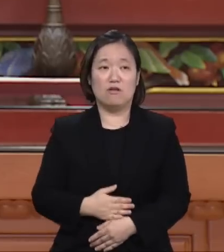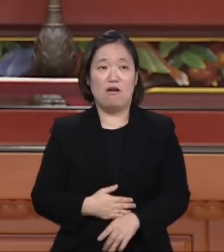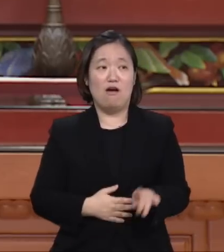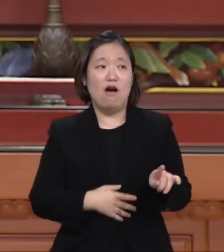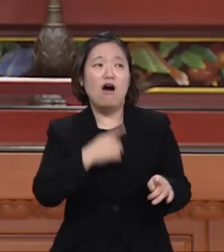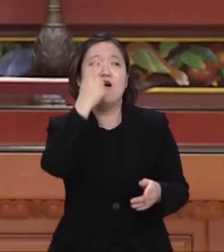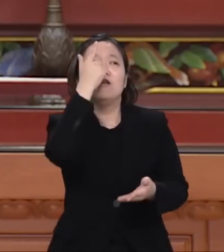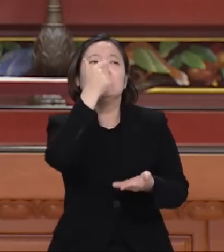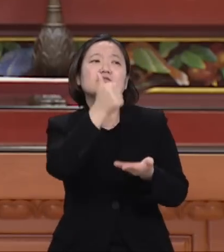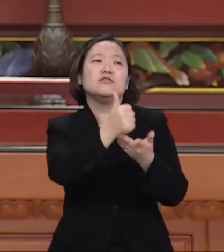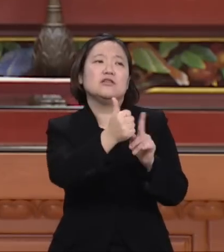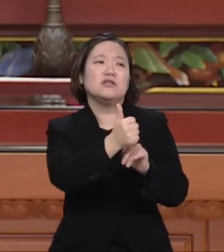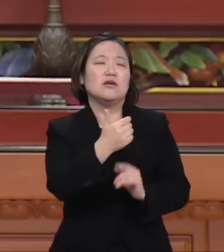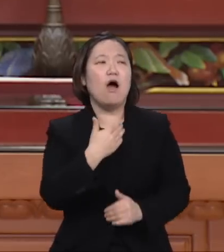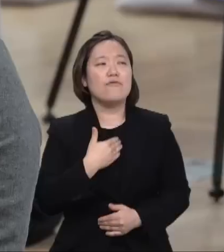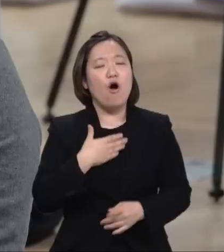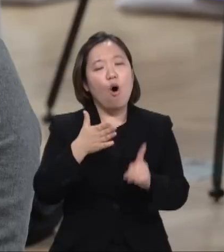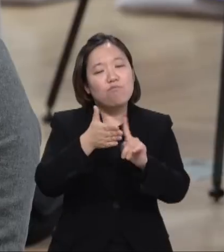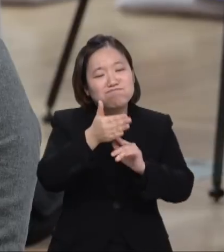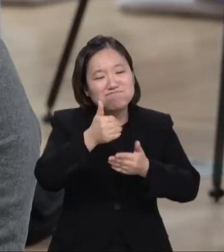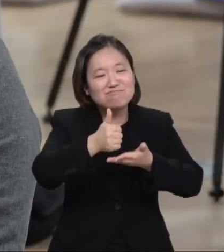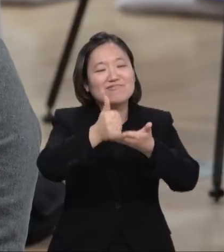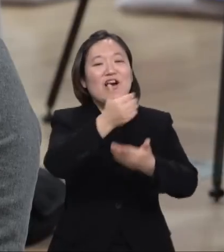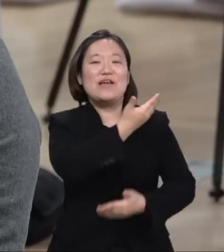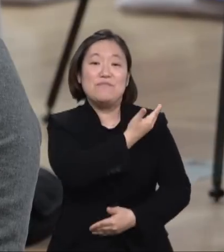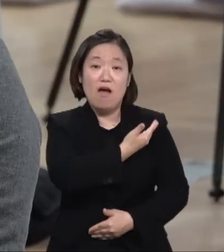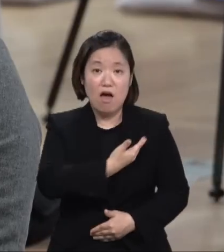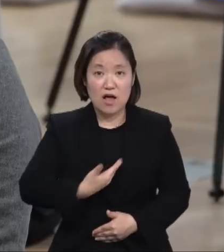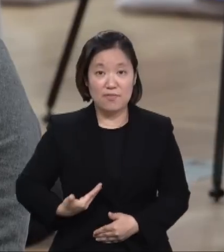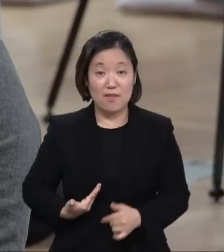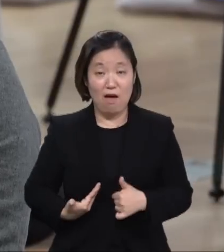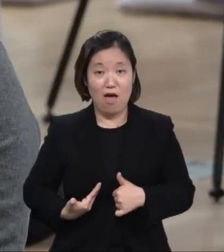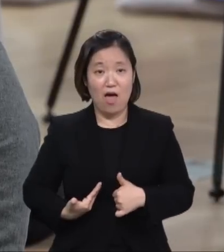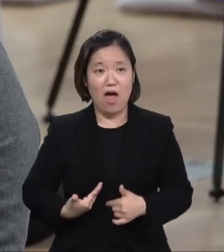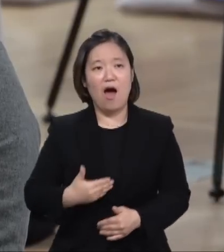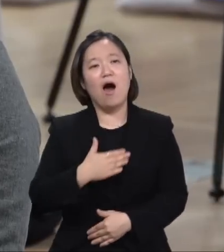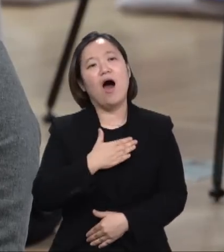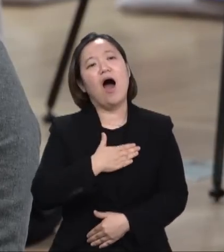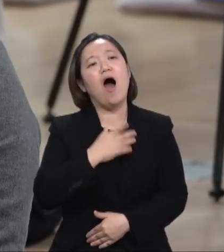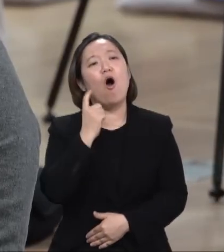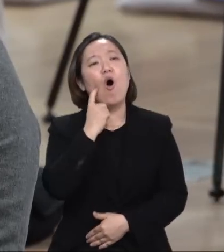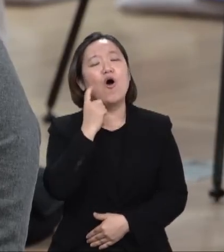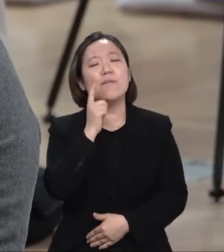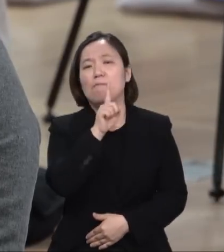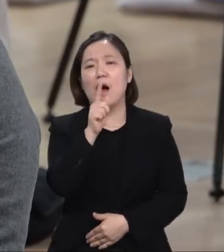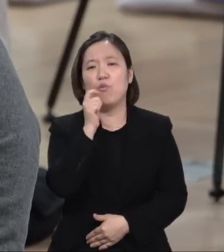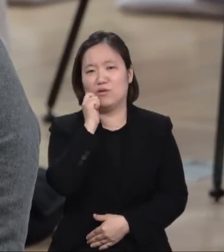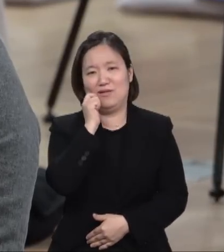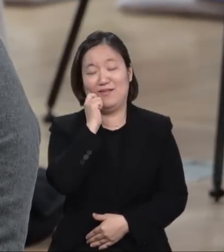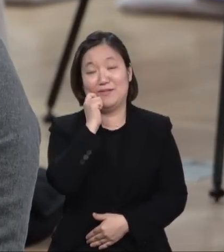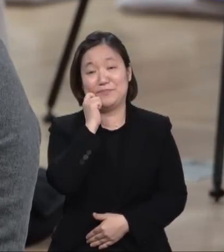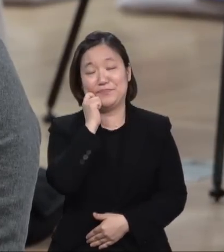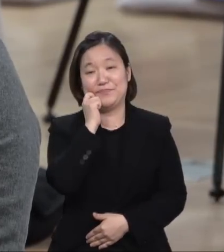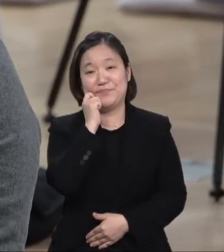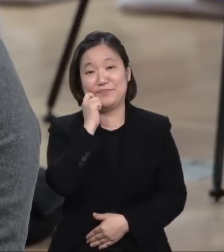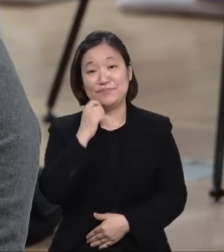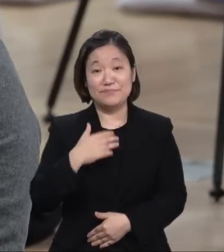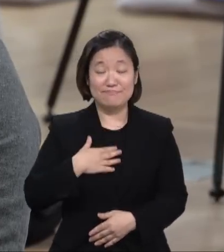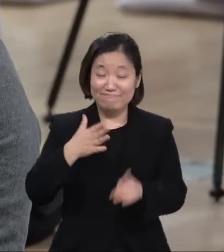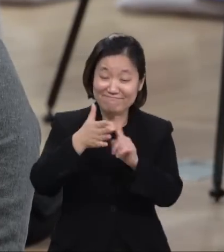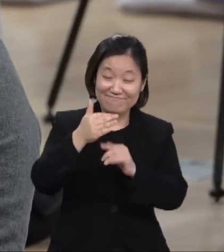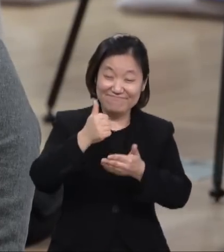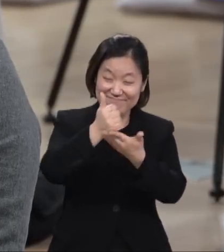제가 부처님 제자인데 제가 어찌 거짓말을 할 수 있겠습니까 제가 부처님